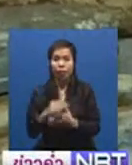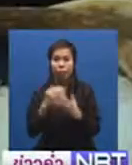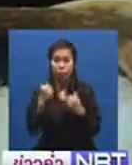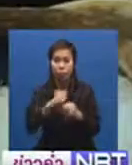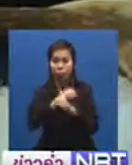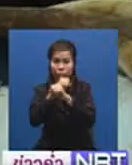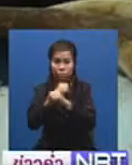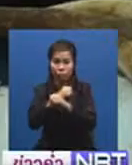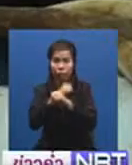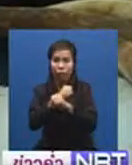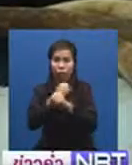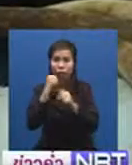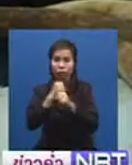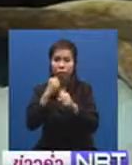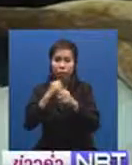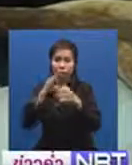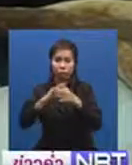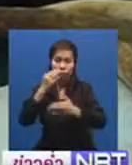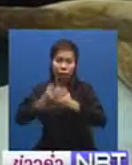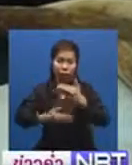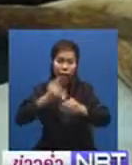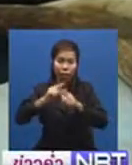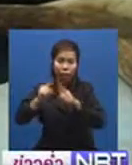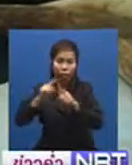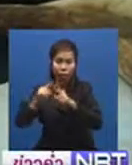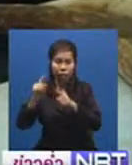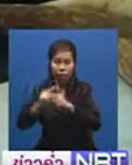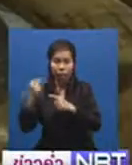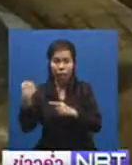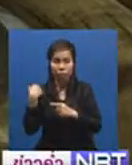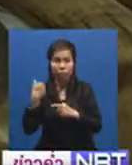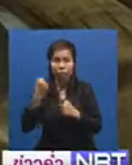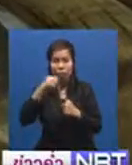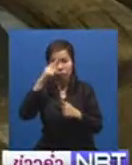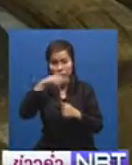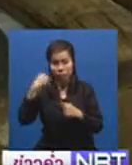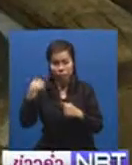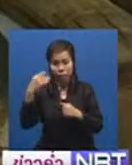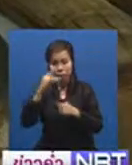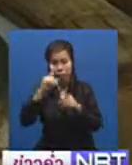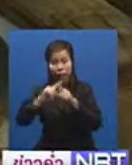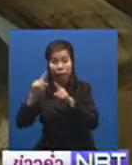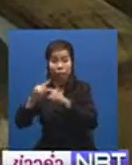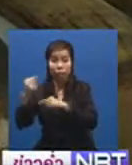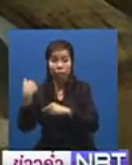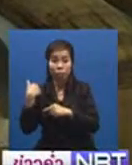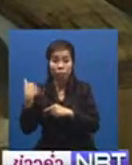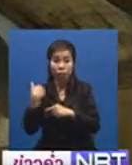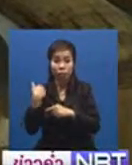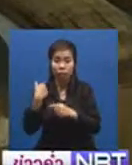กันการกิจการทางการค้าจากประเทศคู่สัญญาซึ่งทำให้ไทยเสียประโยชน์หรือดุลการค้ากว่า 50หมื่ล้านบาท